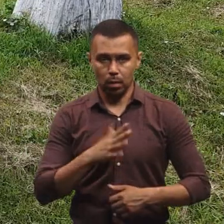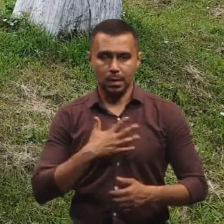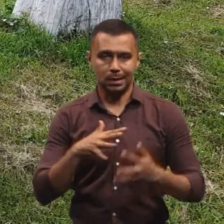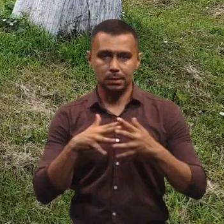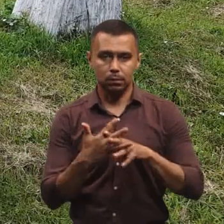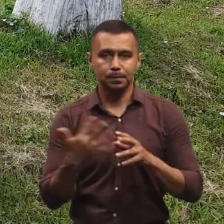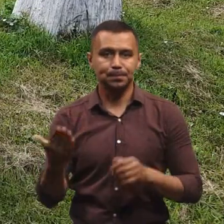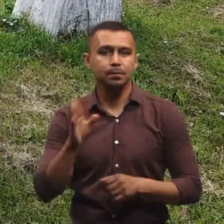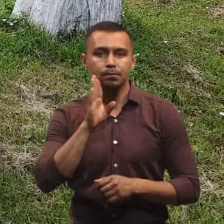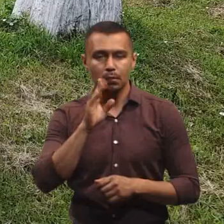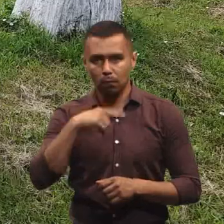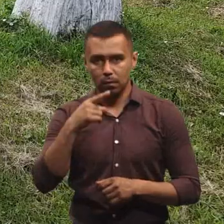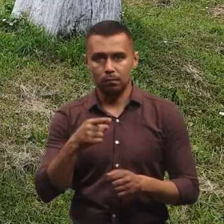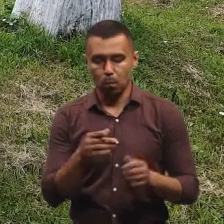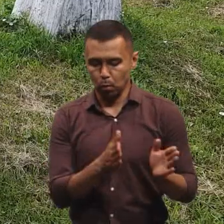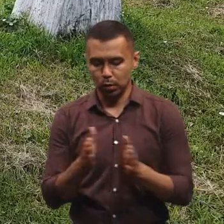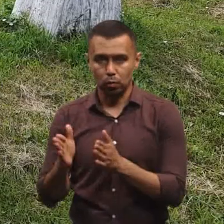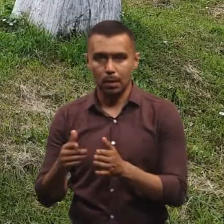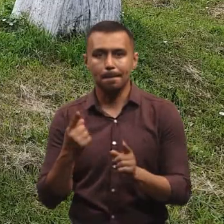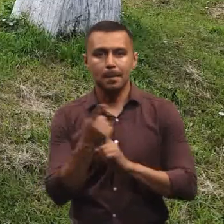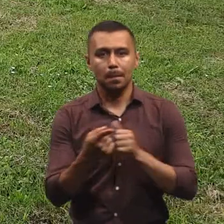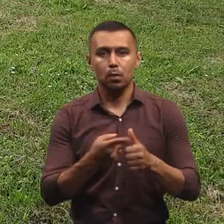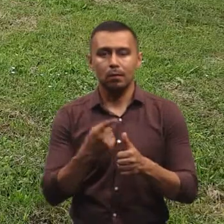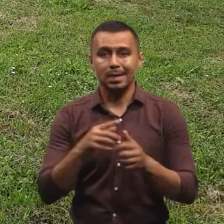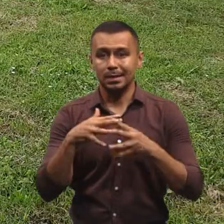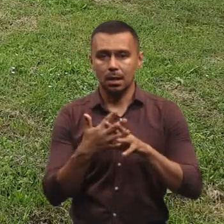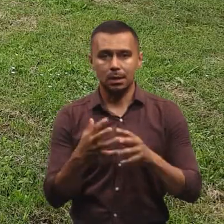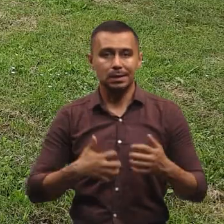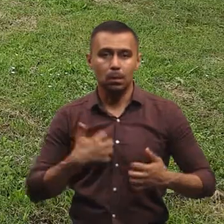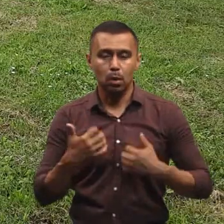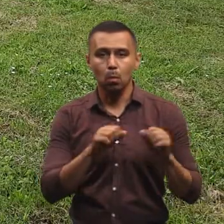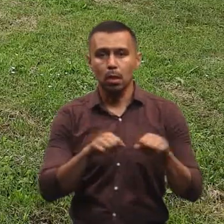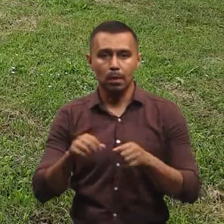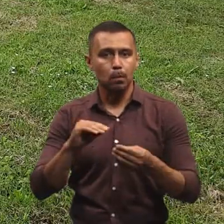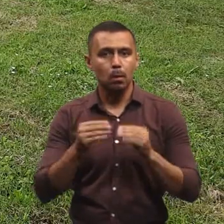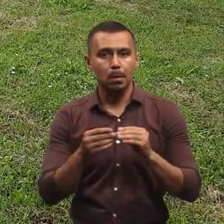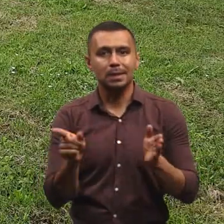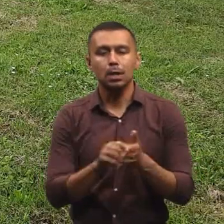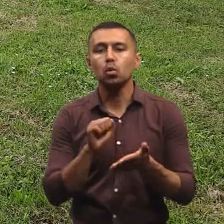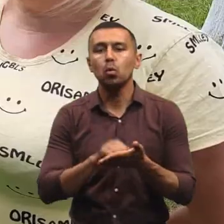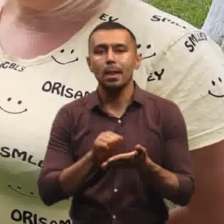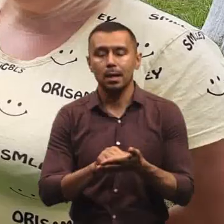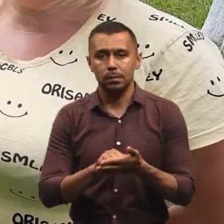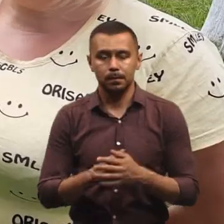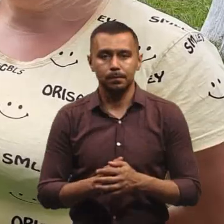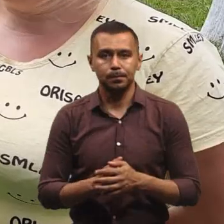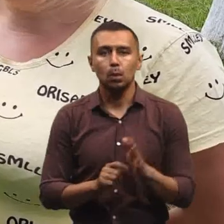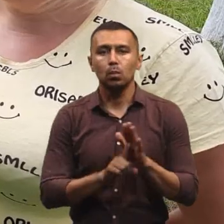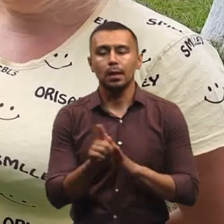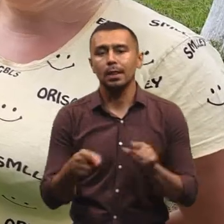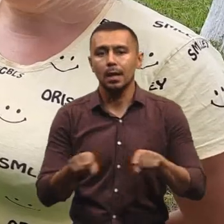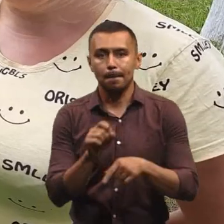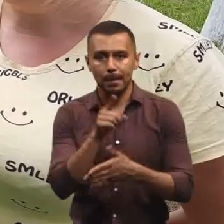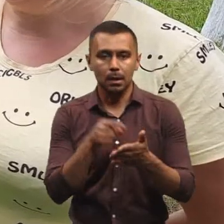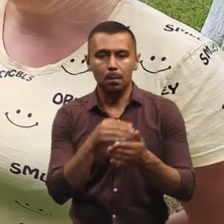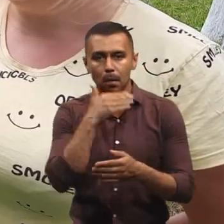Леся горобець говорить в процедурі перейменування москалівки занепокоєна можливими проблемами з документацією настає таке питання